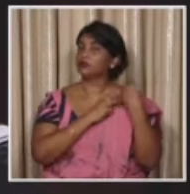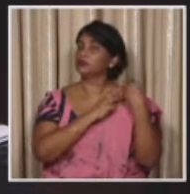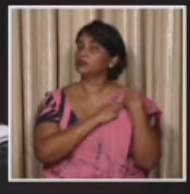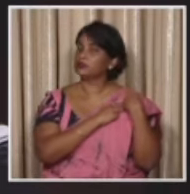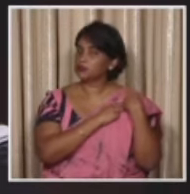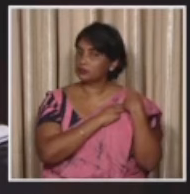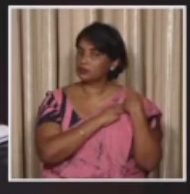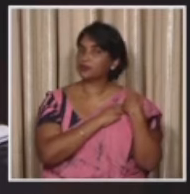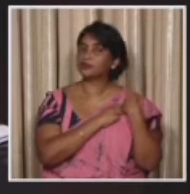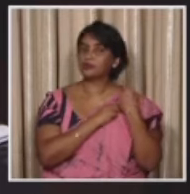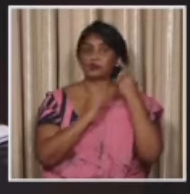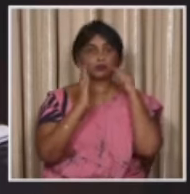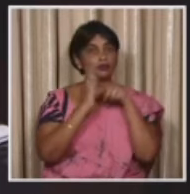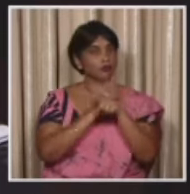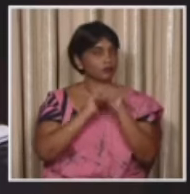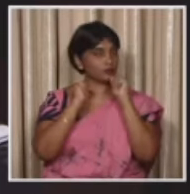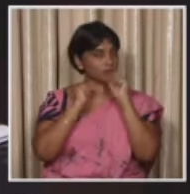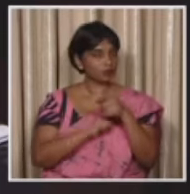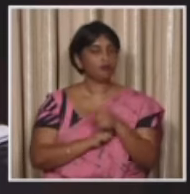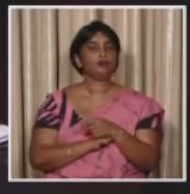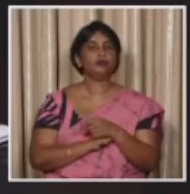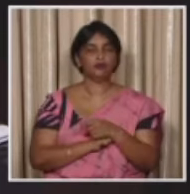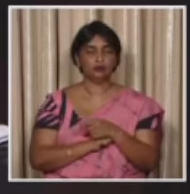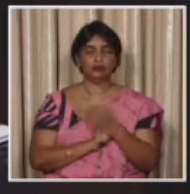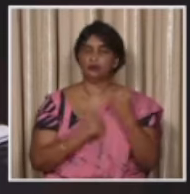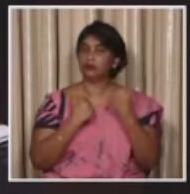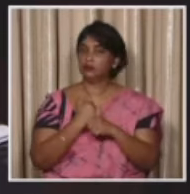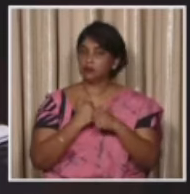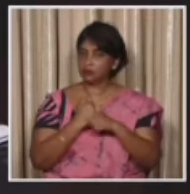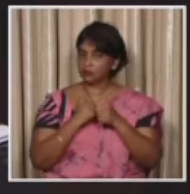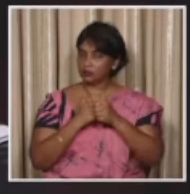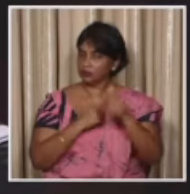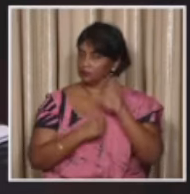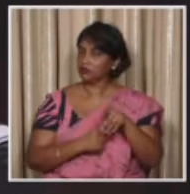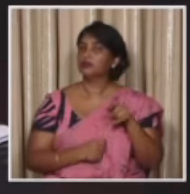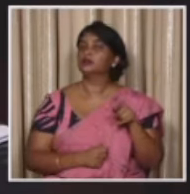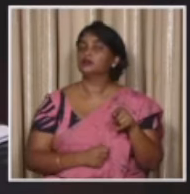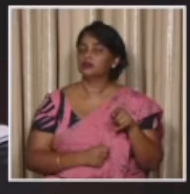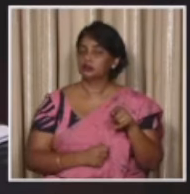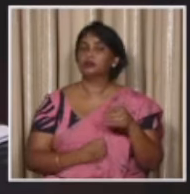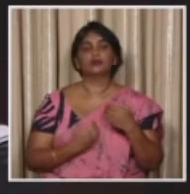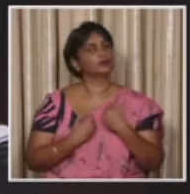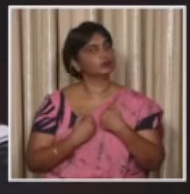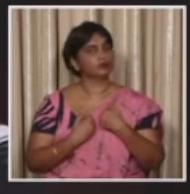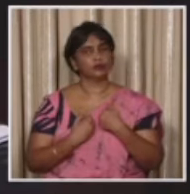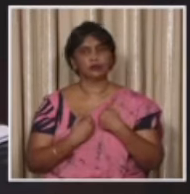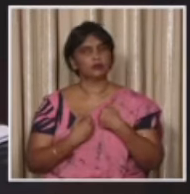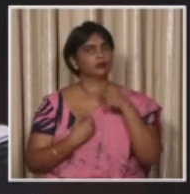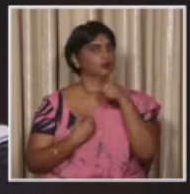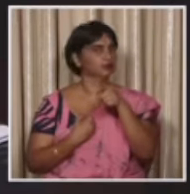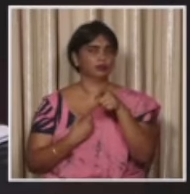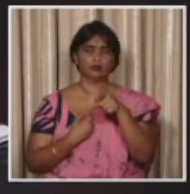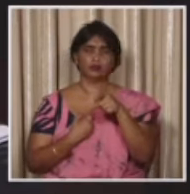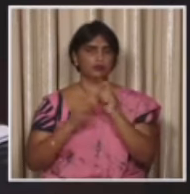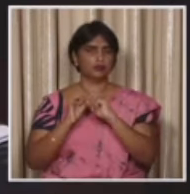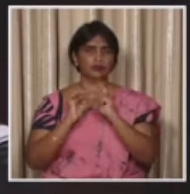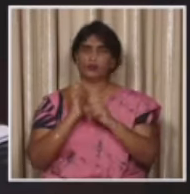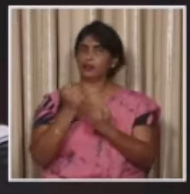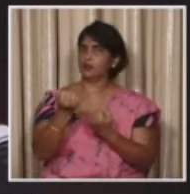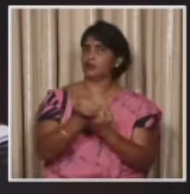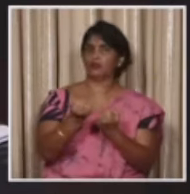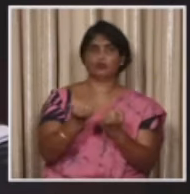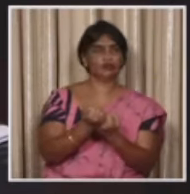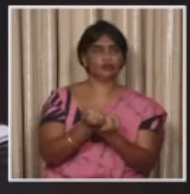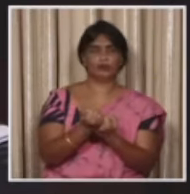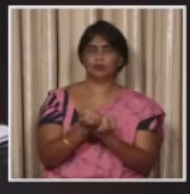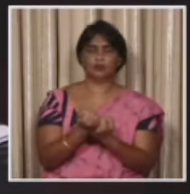වගකීම, විනිවිද භාවය නිර්මාණය වීම තුළ අපිට මේකට සහයෝගය පළ